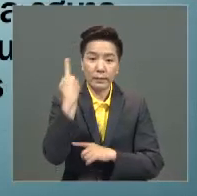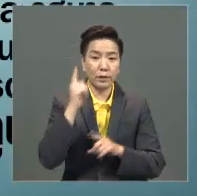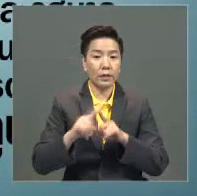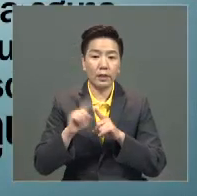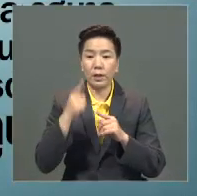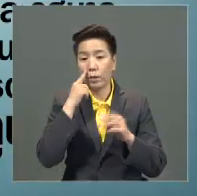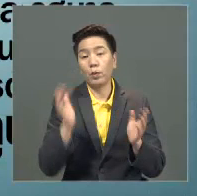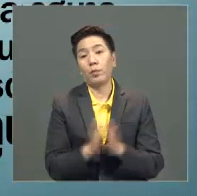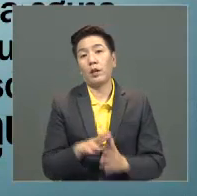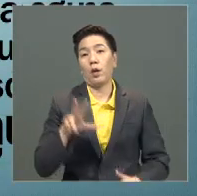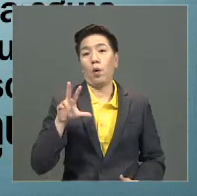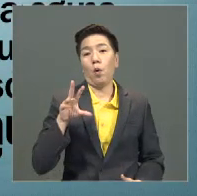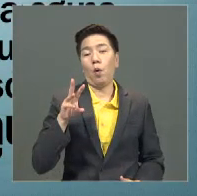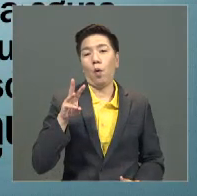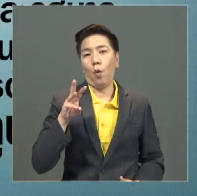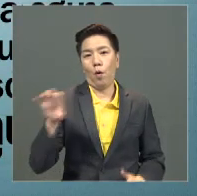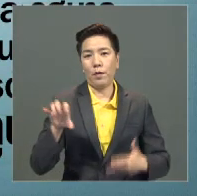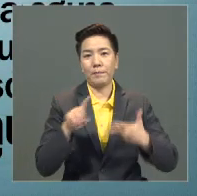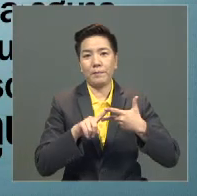ห้องหรือว่าห้าคือนะครับและที่จะพังแล้วถือว่าจะไม่สามารถยกเลิกการจองหรือว่าเปลี่ยนแปลงภายหลังได้ที่คุณแกบอกว่าได้สิไปแล้วและสิทธิ์ไปปุ๊บก็ต้องไปจองที่พักผ่อนแต่ว่าจองที่พักเสร็จแล้วเนี่ยจะไม่สามารถทำการเปลี่ยนแปลงได้ถ้าแล้วก็ต้องไปจองที่ที่ไม่ใช่บัตรประชาชนเราอ่ะที่อยู่อ่ะใครที่นอกจังหวัดต้องเป็นร้องยังว่าหนาวเรานะคะก็ต้องไปจองที่พักผ่อนถึงจะไม่ได้สิทธิ์ค่าตั๋วเครื่องบินนะได้แล้วพอจองที่พักเสร็จแล้วเนี่ยวันนี้จะอิ่มเขาบอกว่าจะได้ส่วนลดค่าอาหารค่าเข้าสถานที่ท่องเที่ยวต่างๆด้วยจะได้มาในรูปแบบของคูปองอาหารท่องเที่ยวมูลค่าเนี่ย600